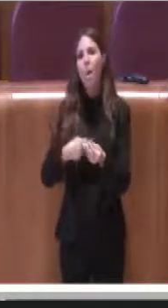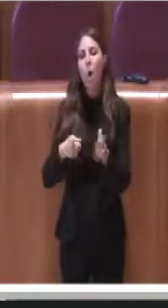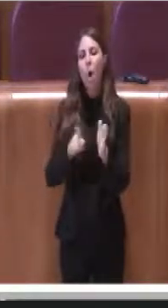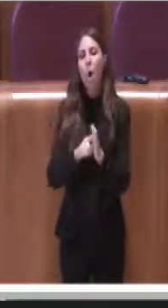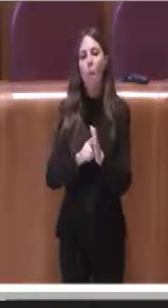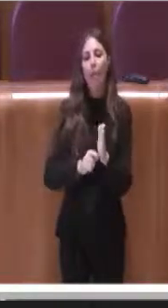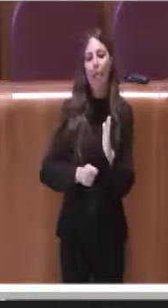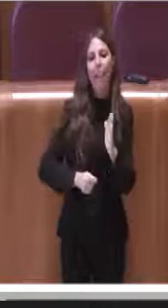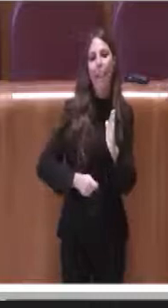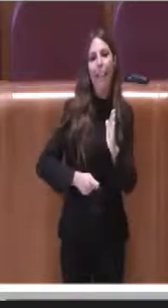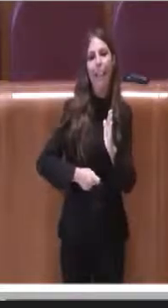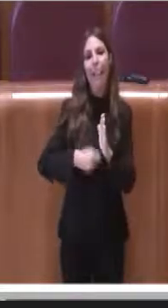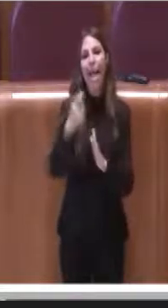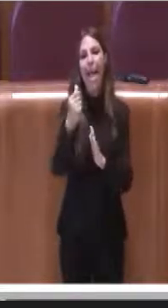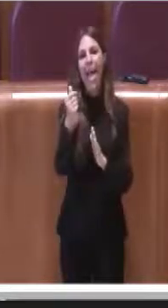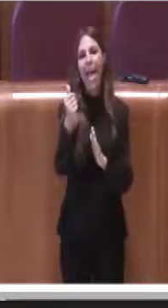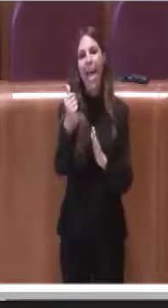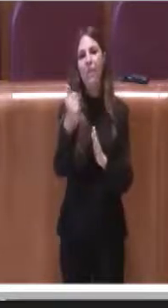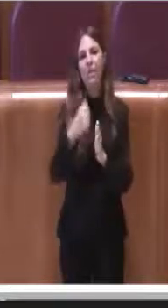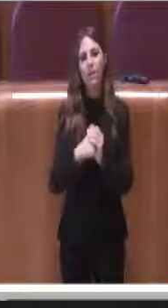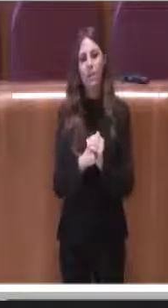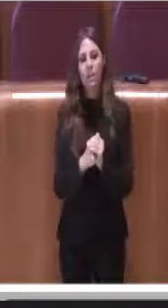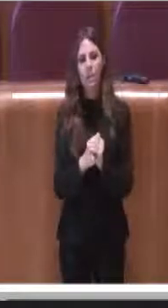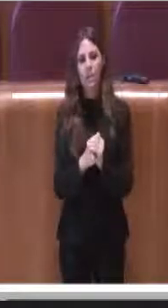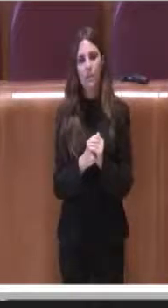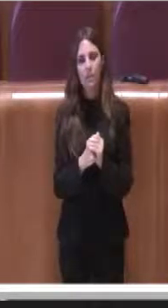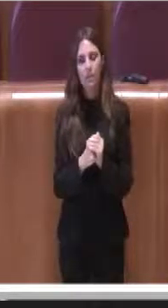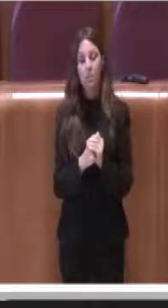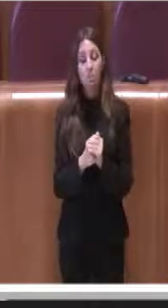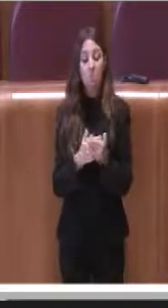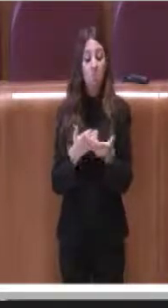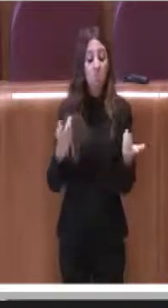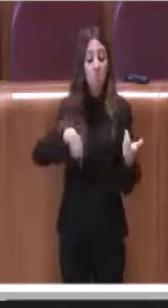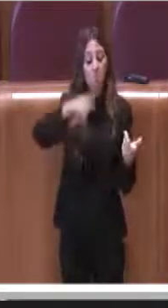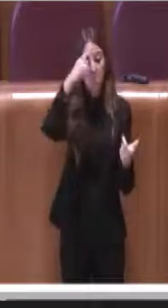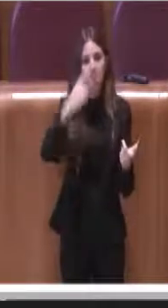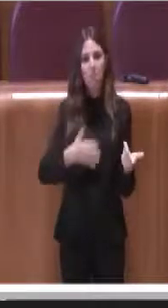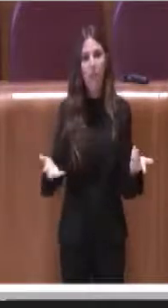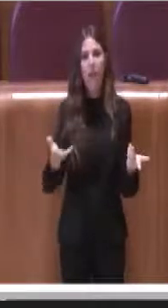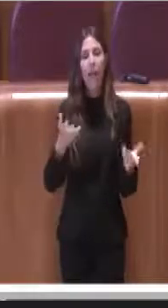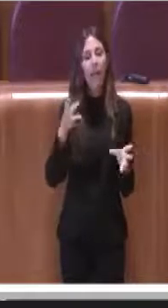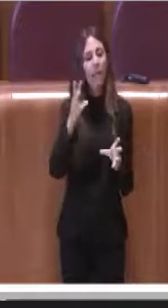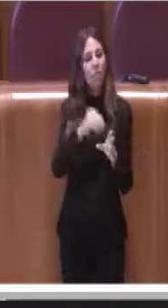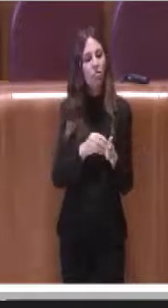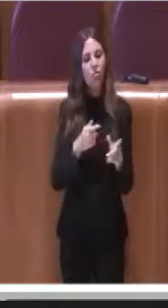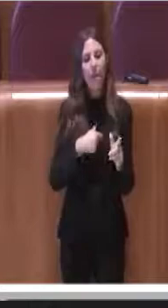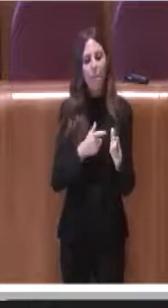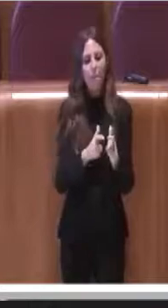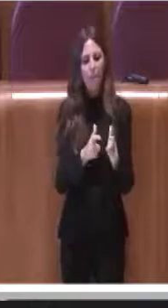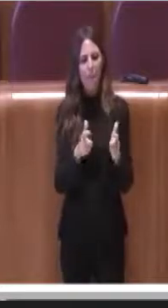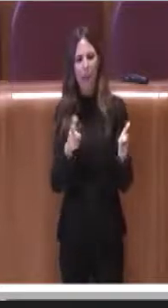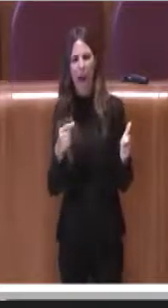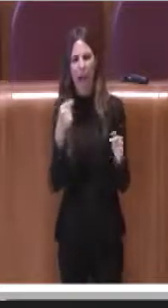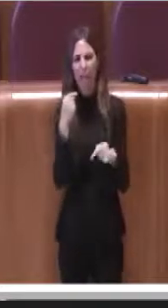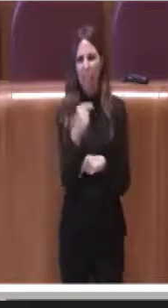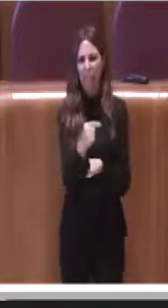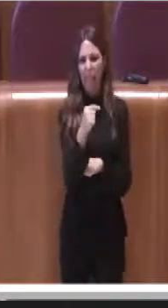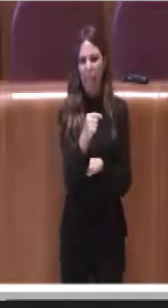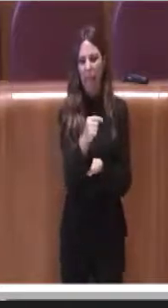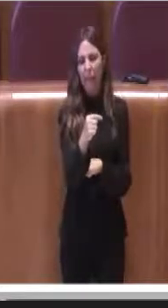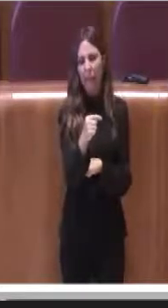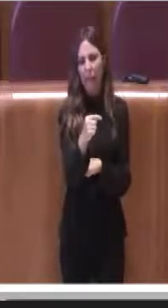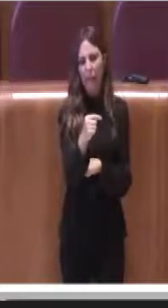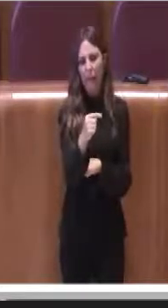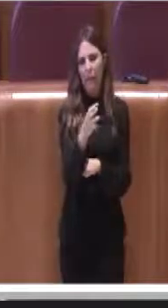fiscale. Ok, una leva fiscale. Tra l'altro sappiamo che all'interno comunque c'è un moltiplicatore negativo, non parliamo neanche di un